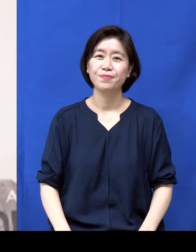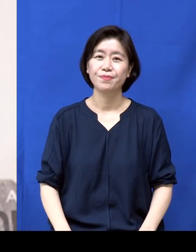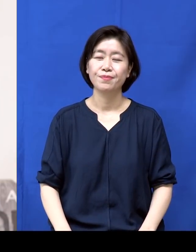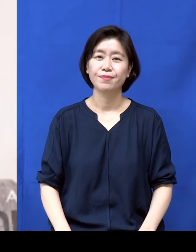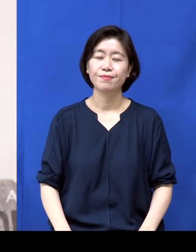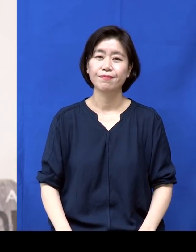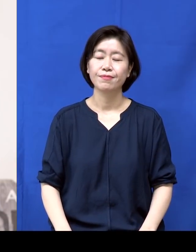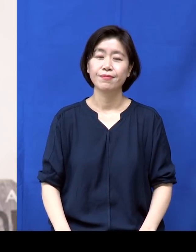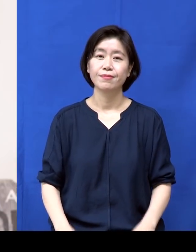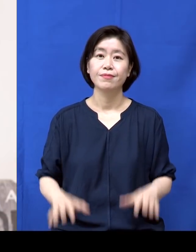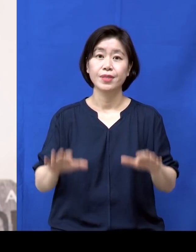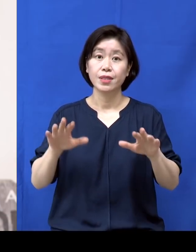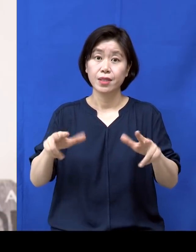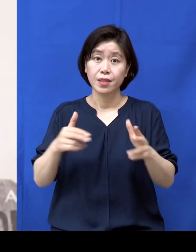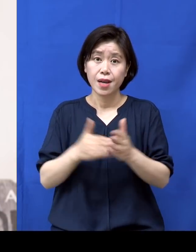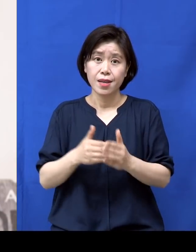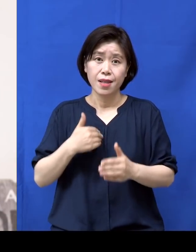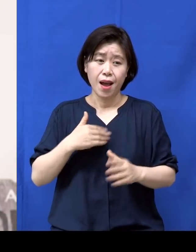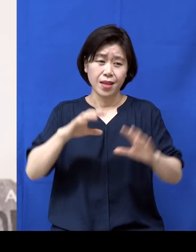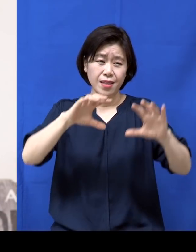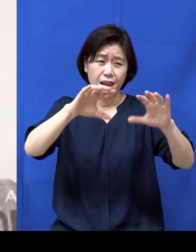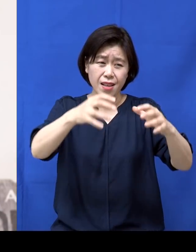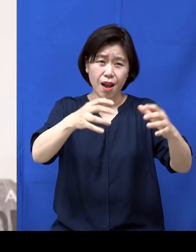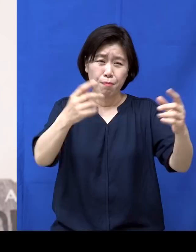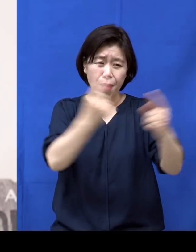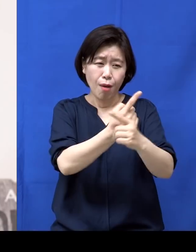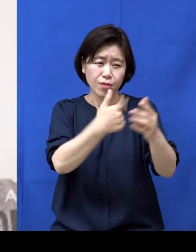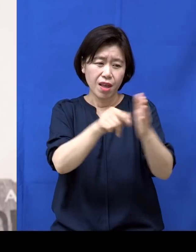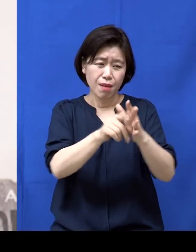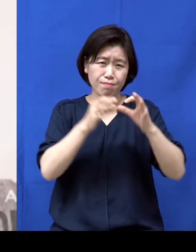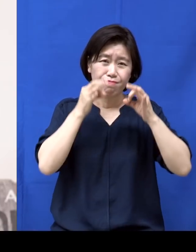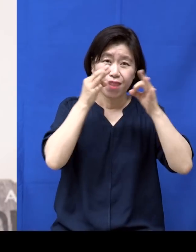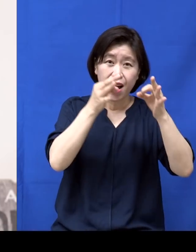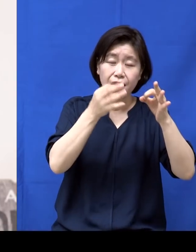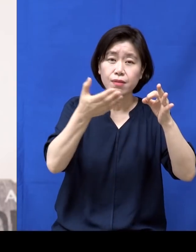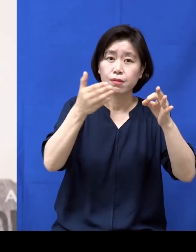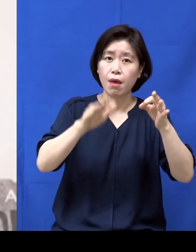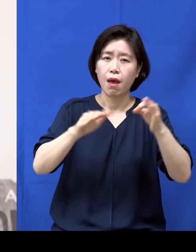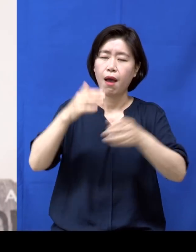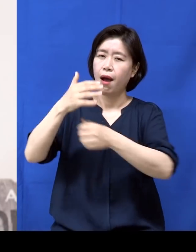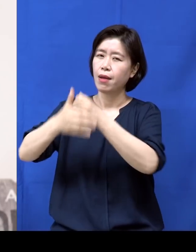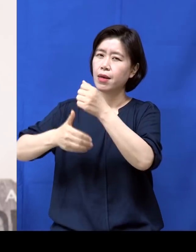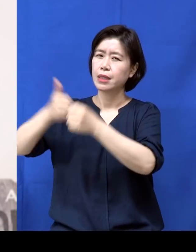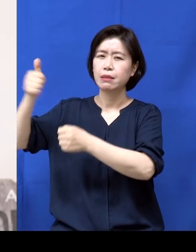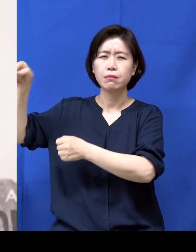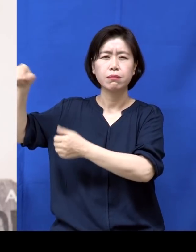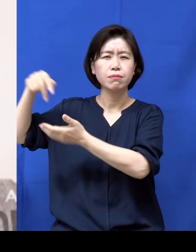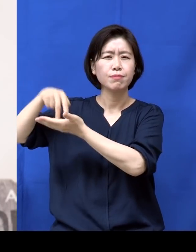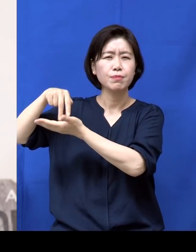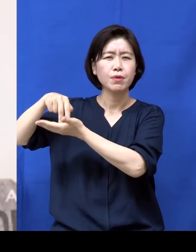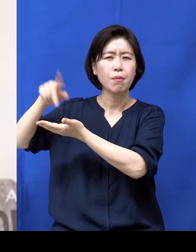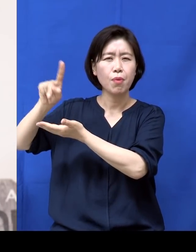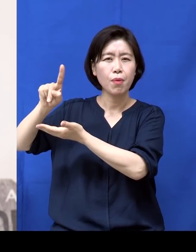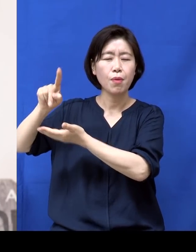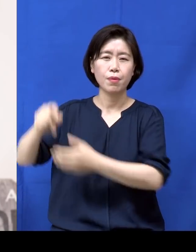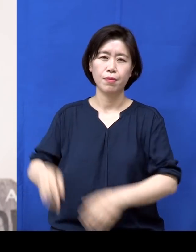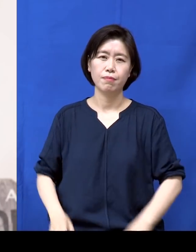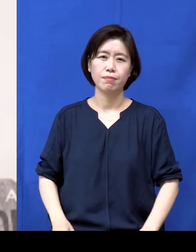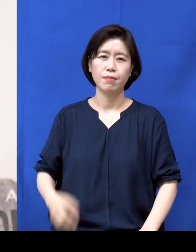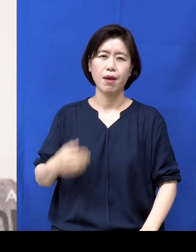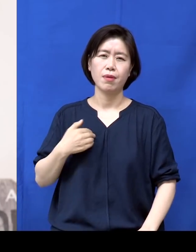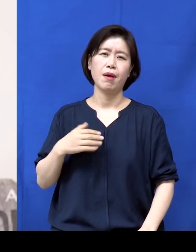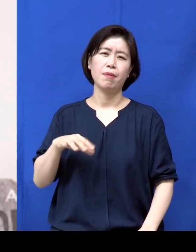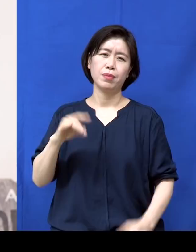내가 이제까지 세상을 바꾸려고 했는데 네. 하나님은 세상을 바꾸는 걸 직접 원하신다기보다 한